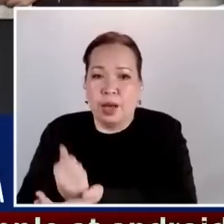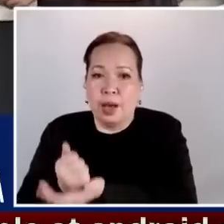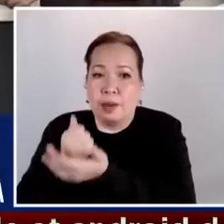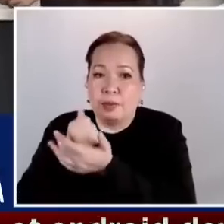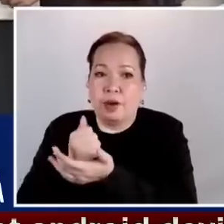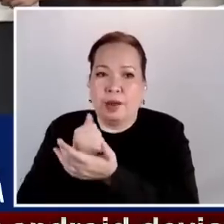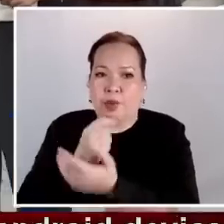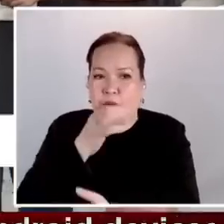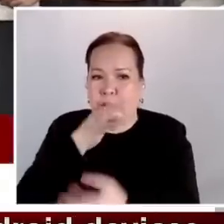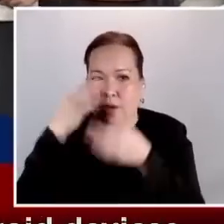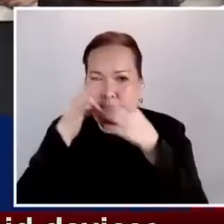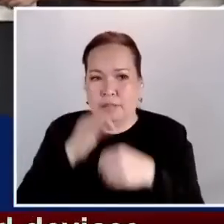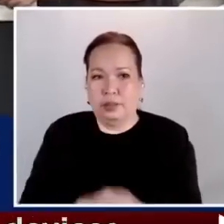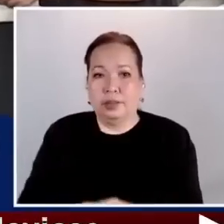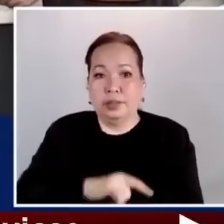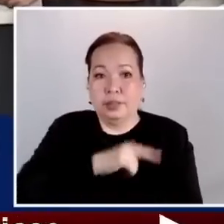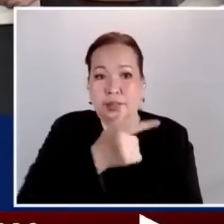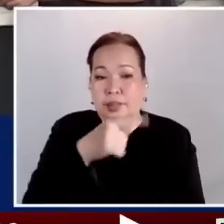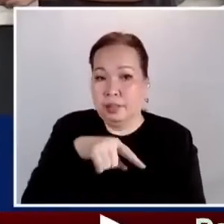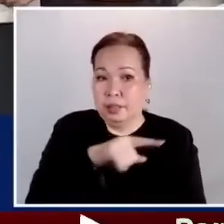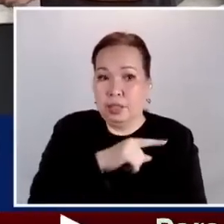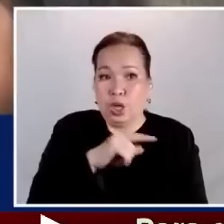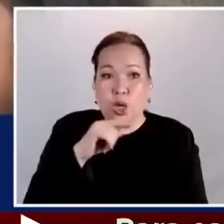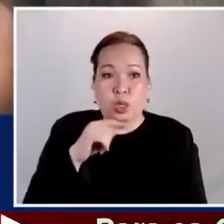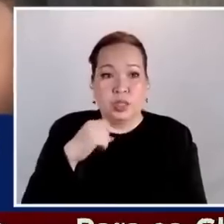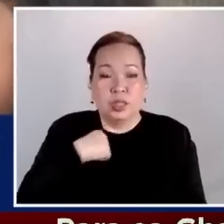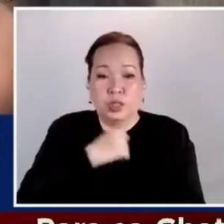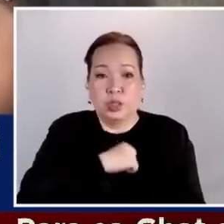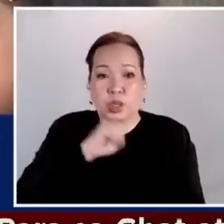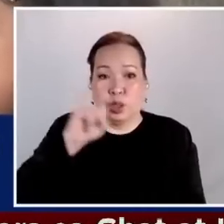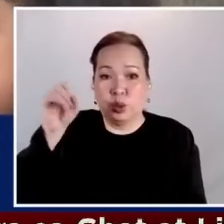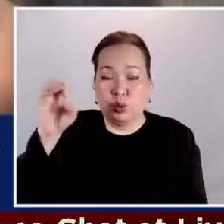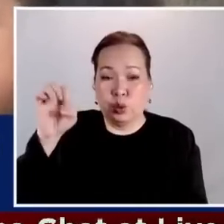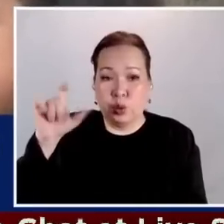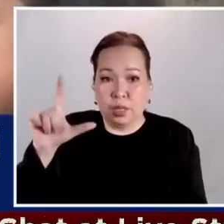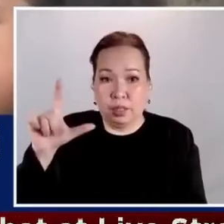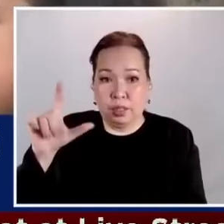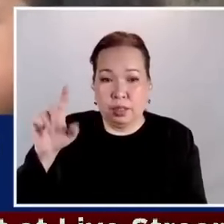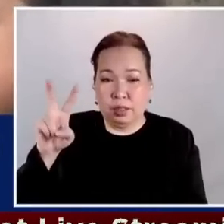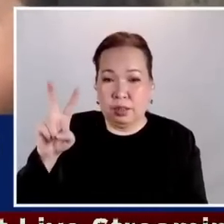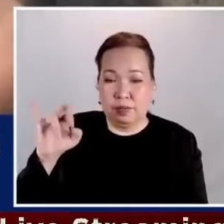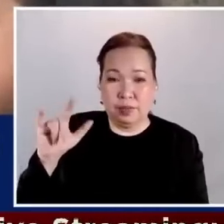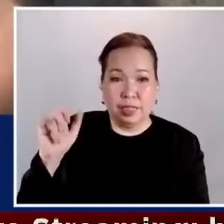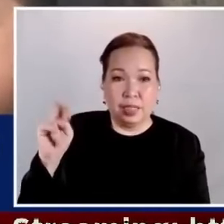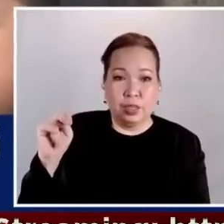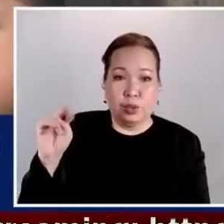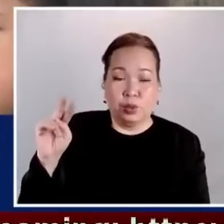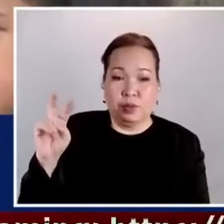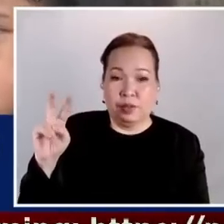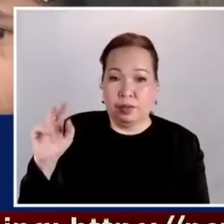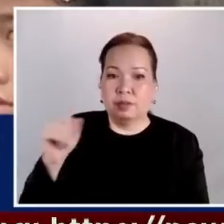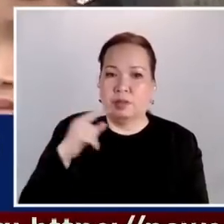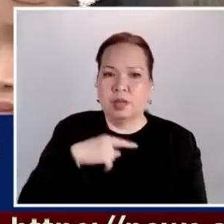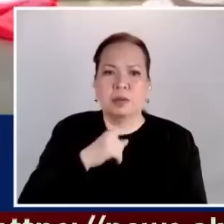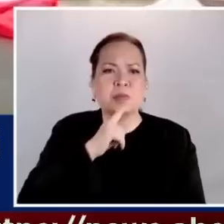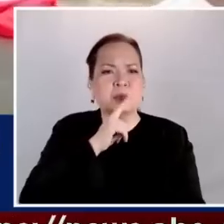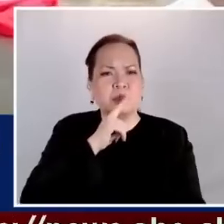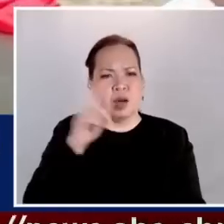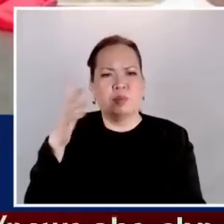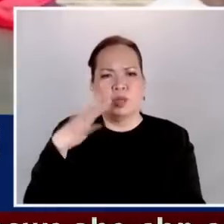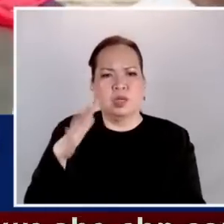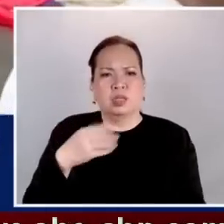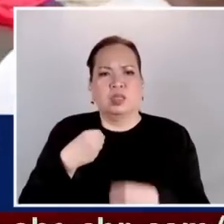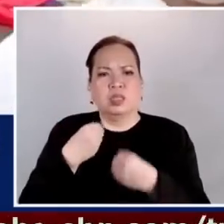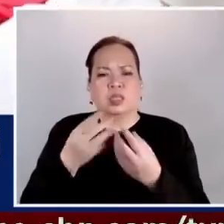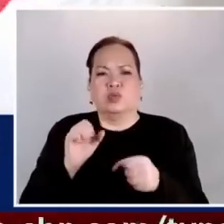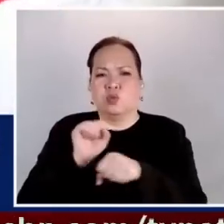Bulacan, nanumpa si Senador Joel Villanueva. Nangako siyang masisipagan ng paghahatid ng disente trabaho sa mga Pilipino.